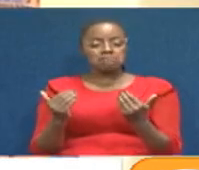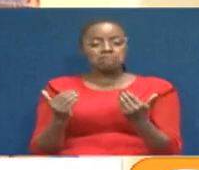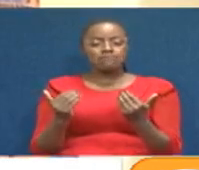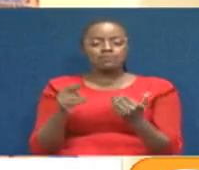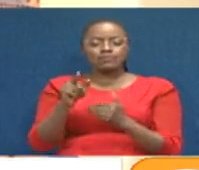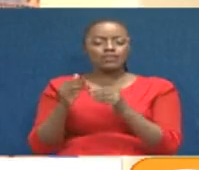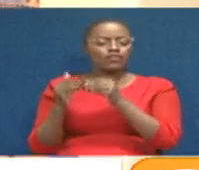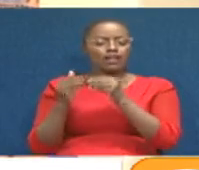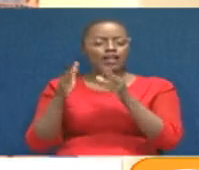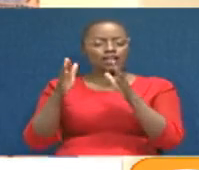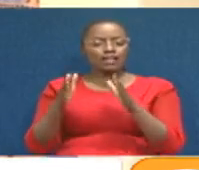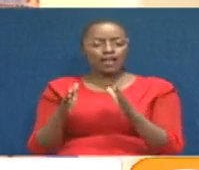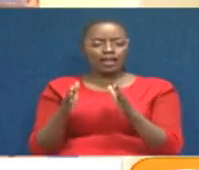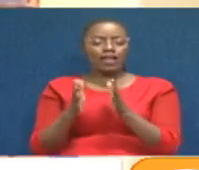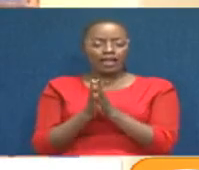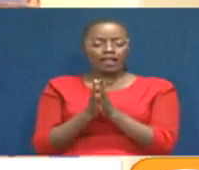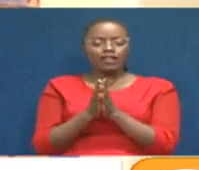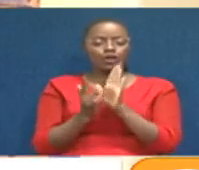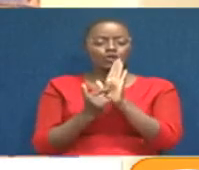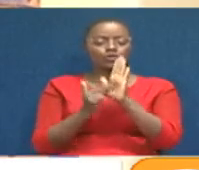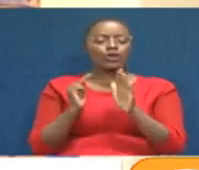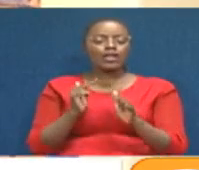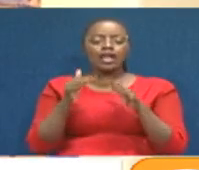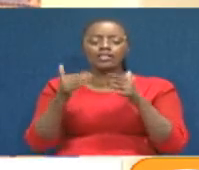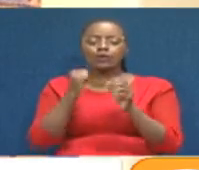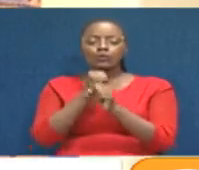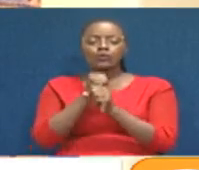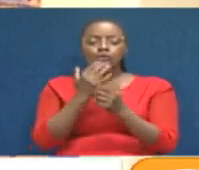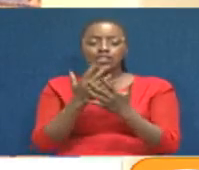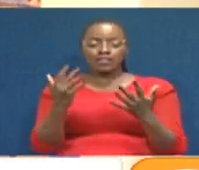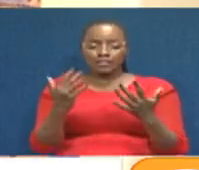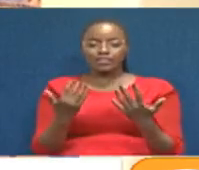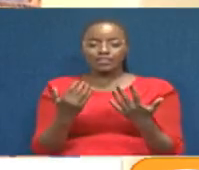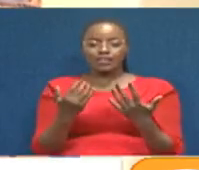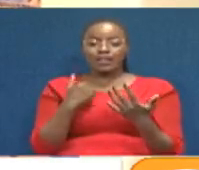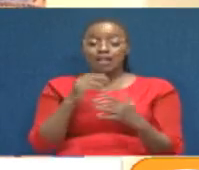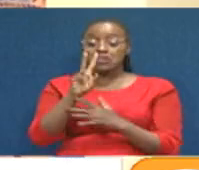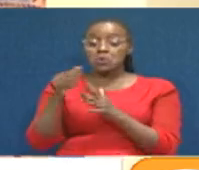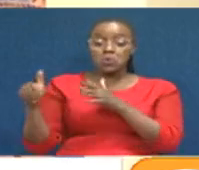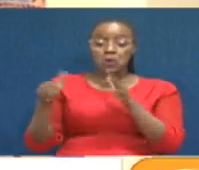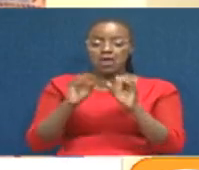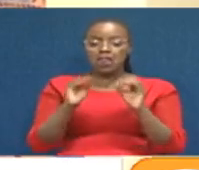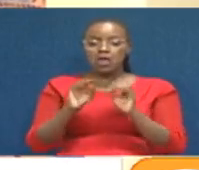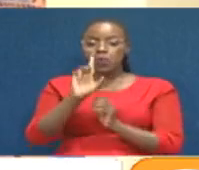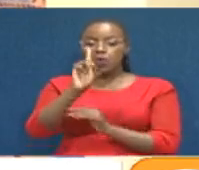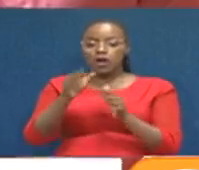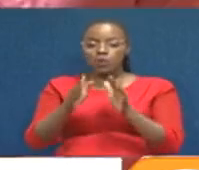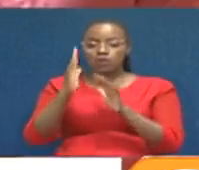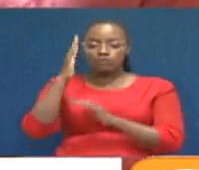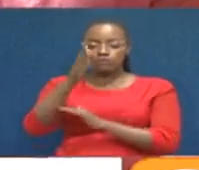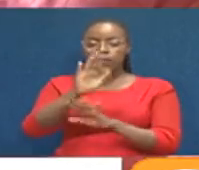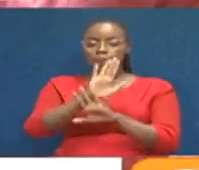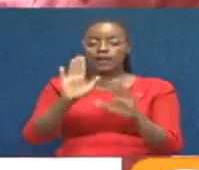she was a leader. And she was showing us the way. And there were no two ways. There is only one